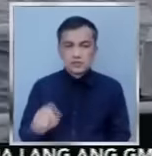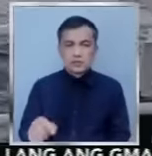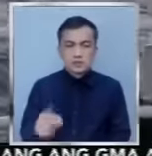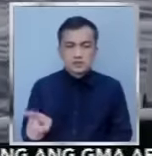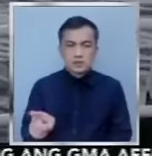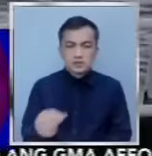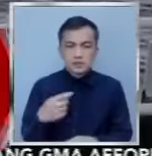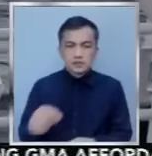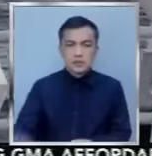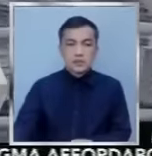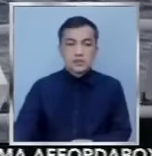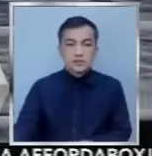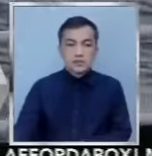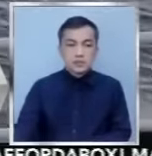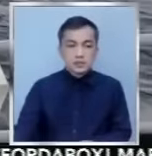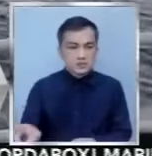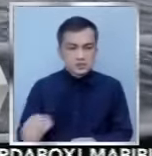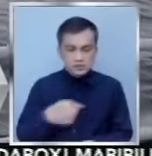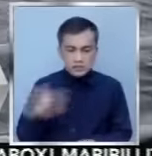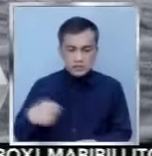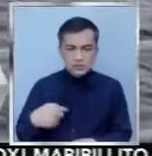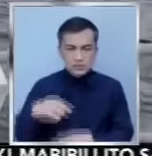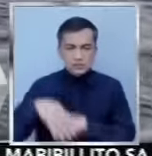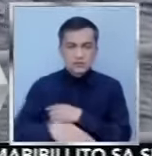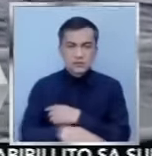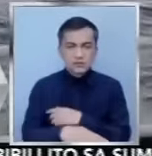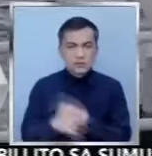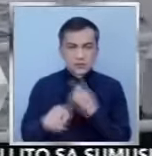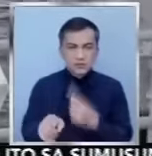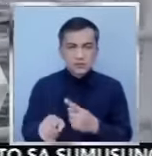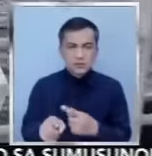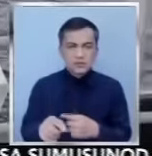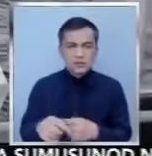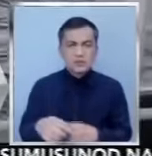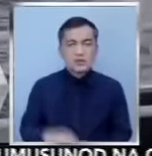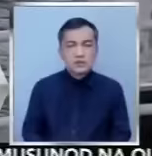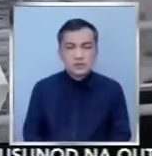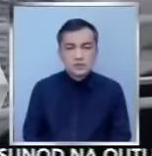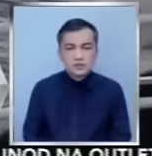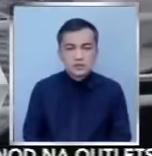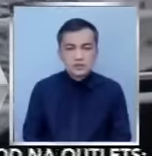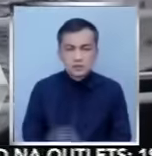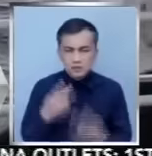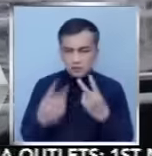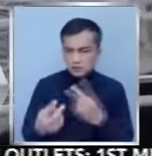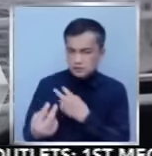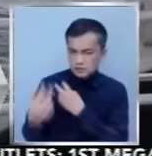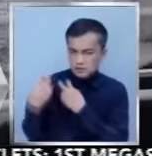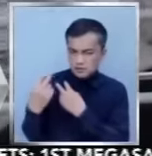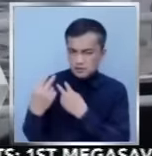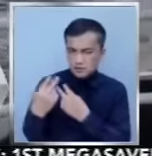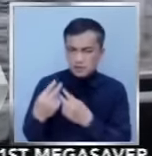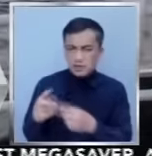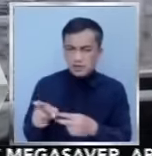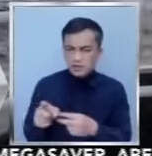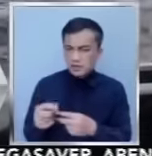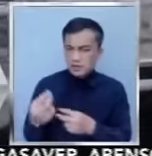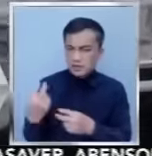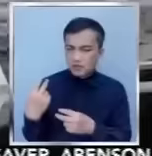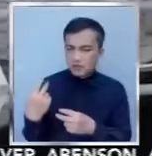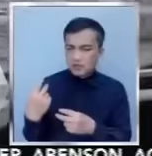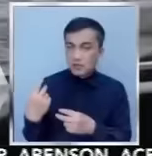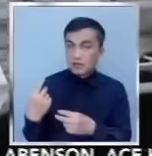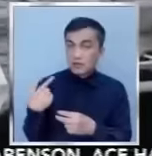coastguard sa mga barko ng Bureau of fisheries and aquatic resources at kabilang nga sa mga nahara si Van ay nakikita niyo sa aking likuran